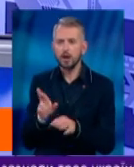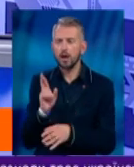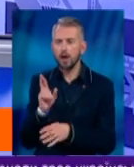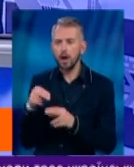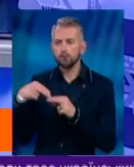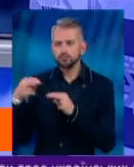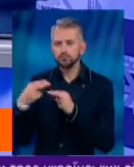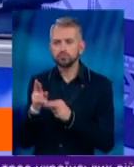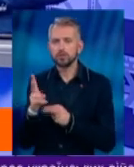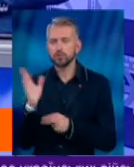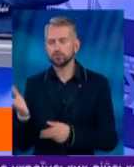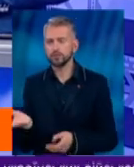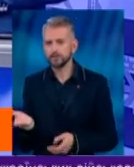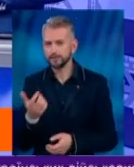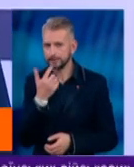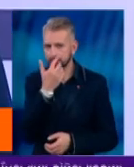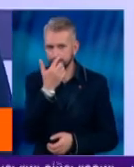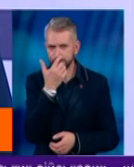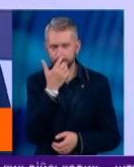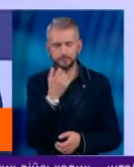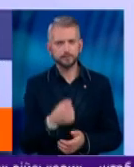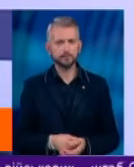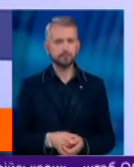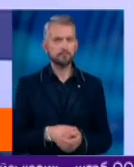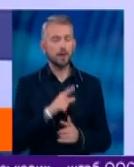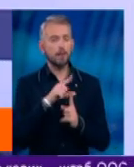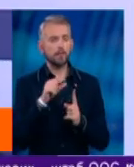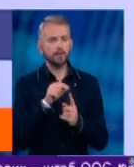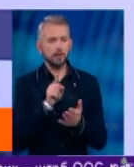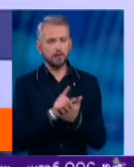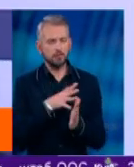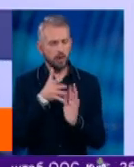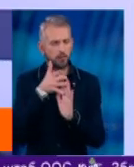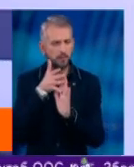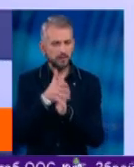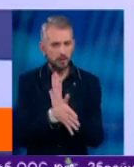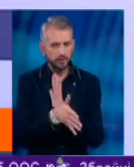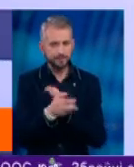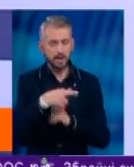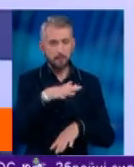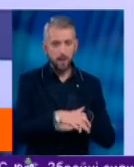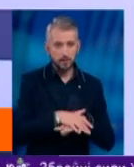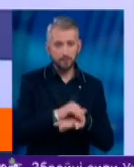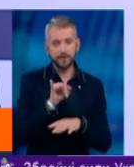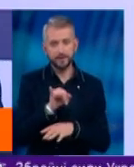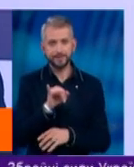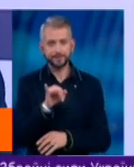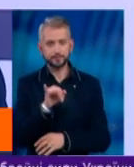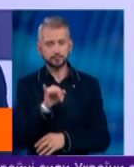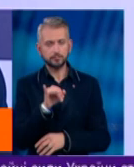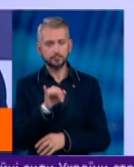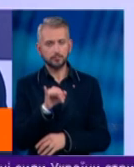потім сплачувати цей кредит в майбутньому? Правила повинні бути прозрачні, як для банків, так і для